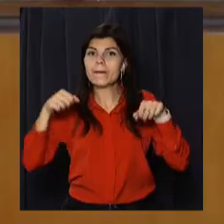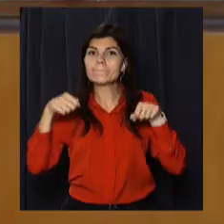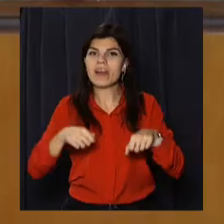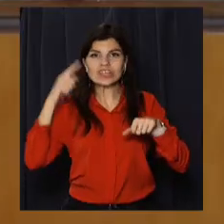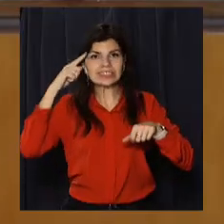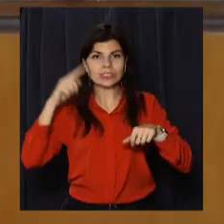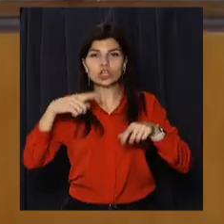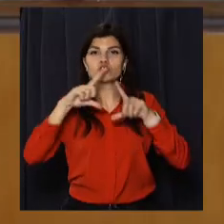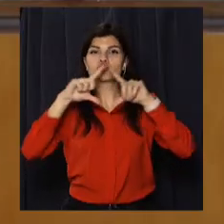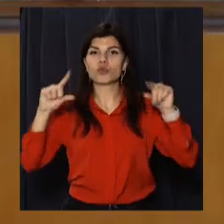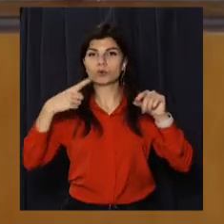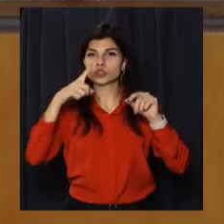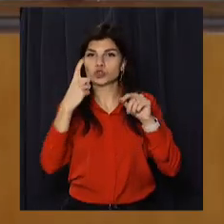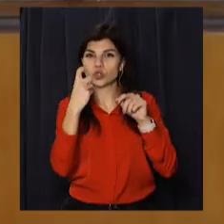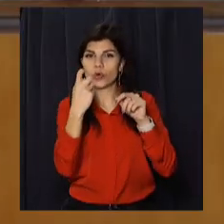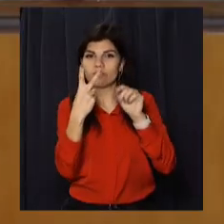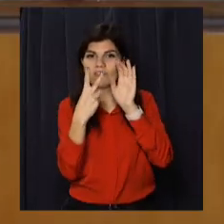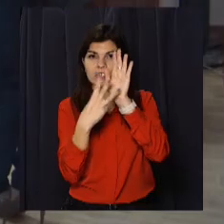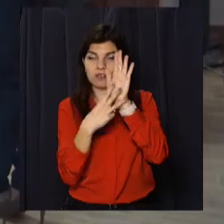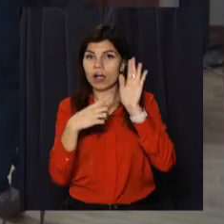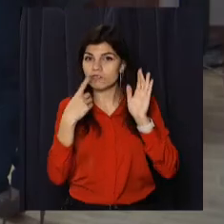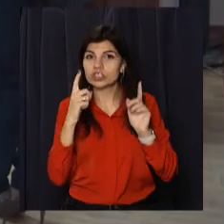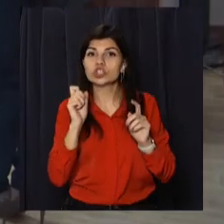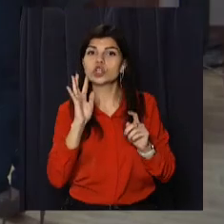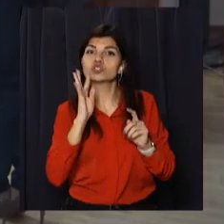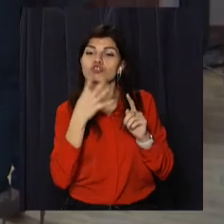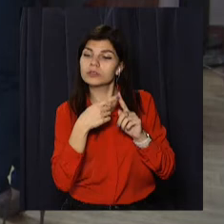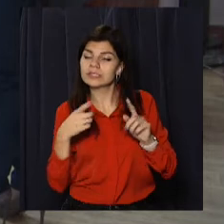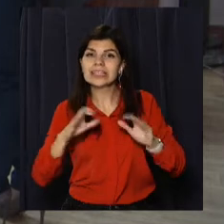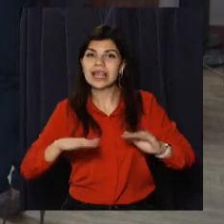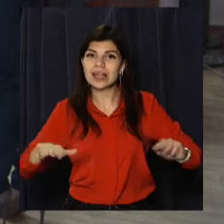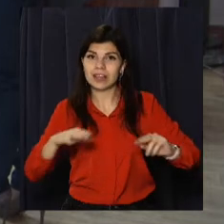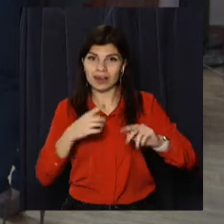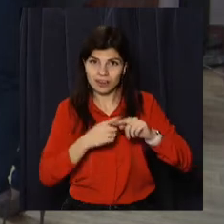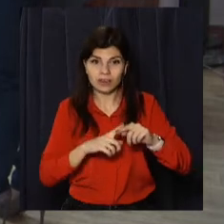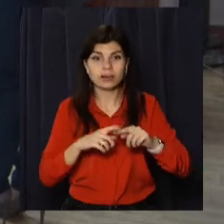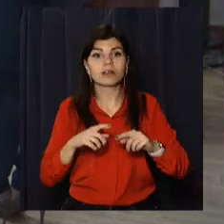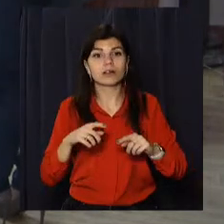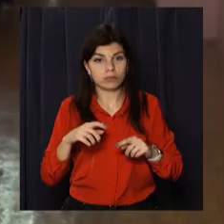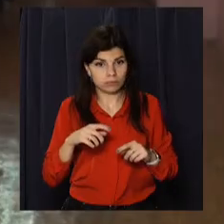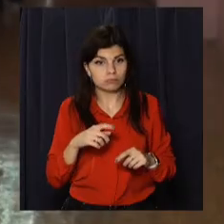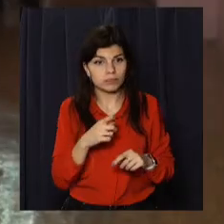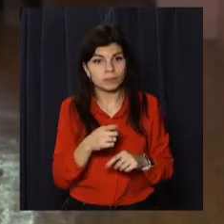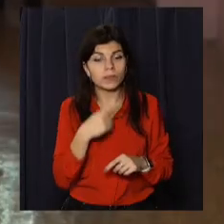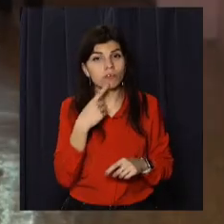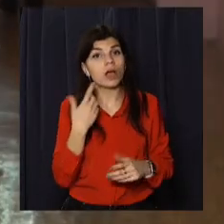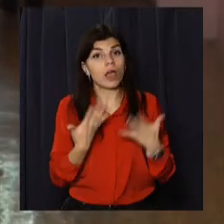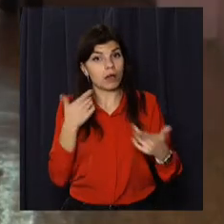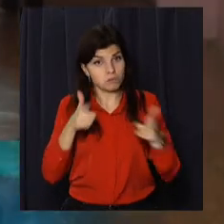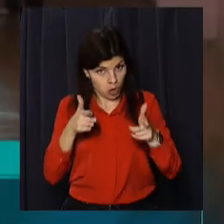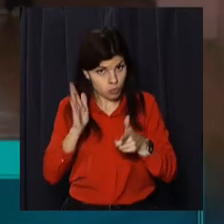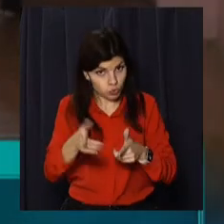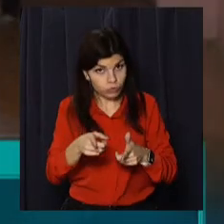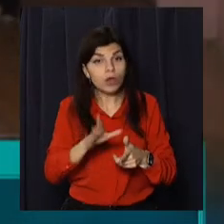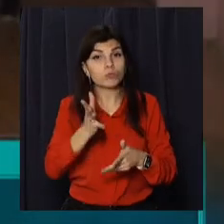правознавства 128-ї школи Олена Титаренко. Каже, за 4 роки роботи з дітьми цей прийом спрацьовує. Це буде штраф, можливо, це